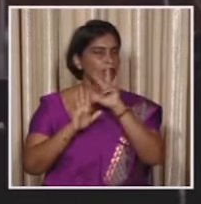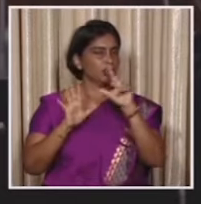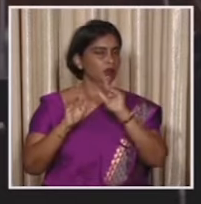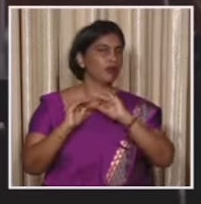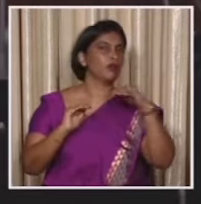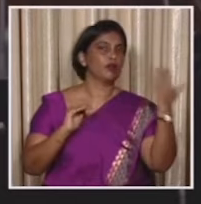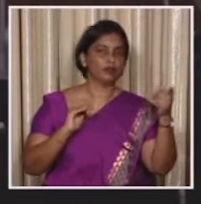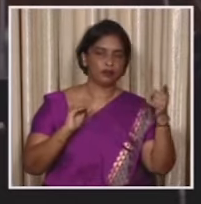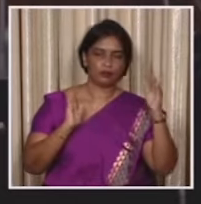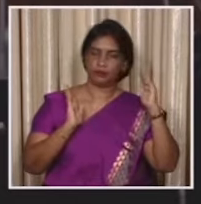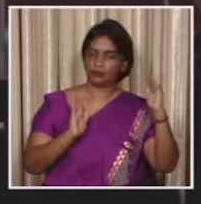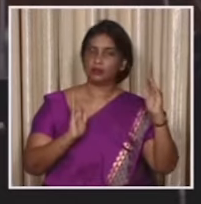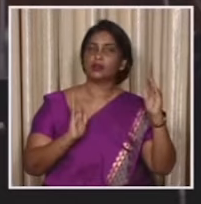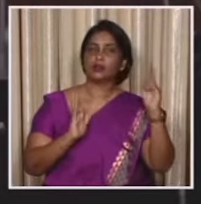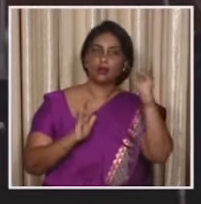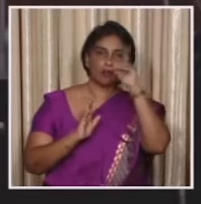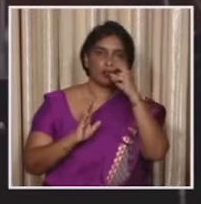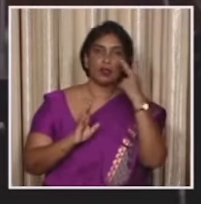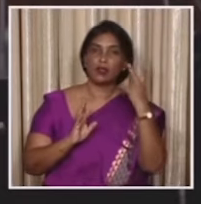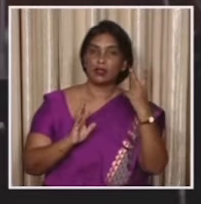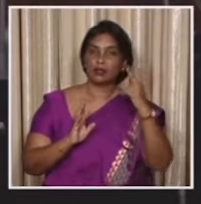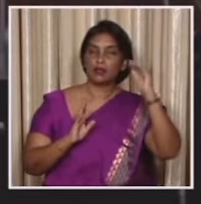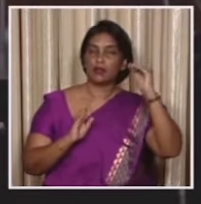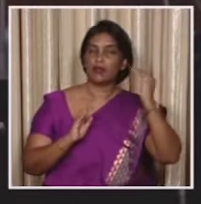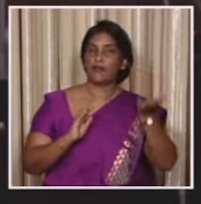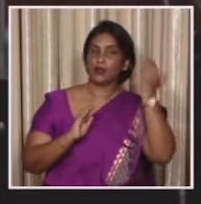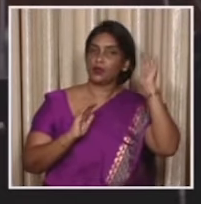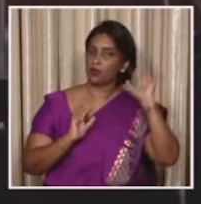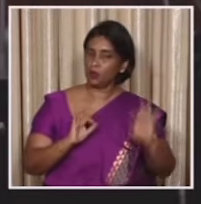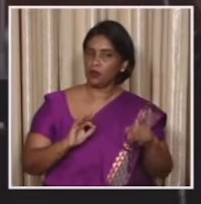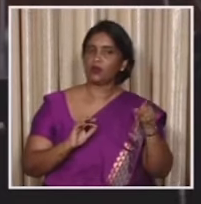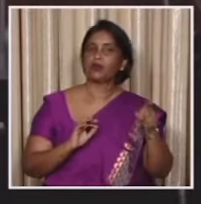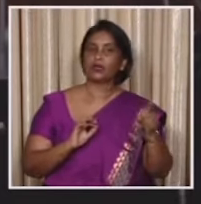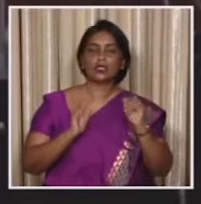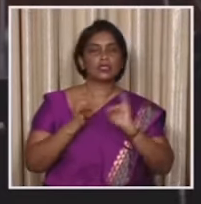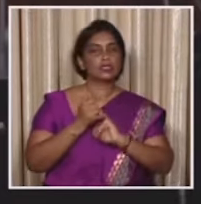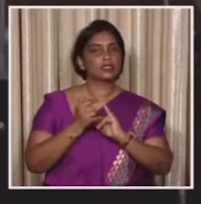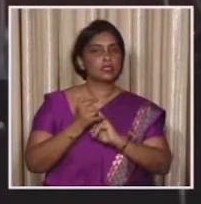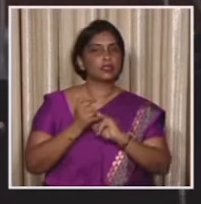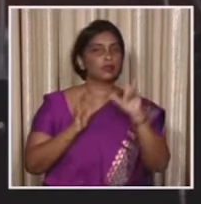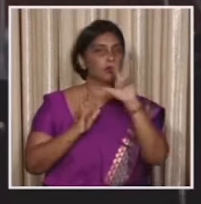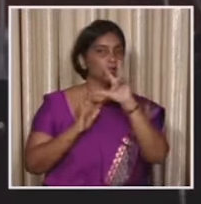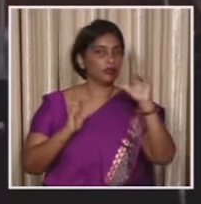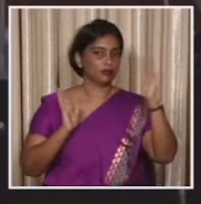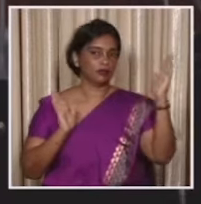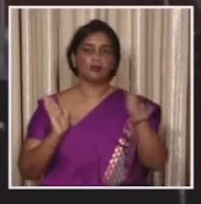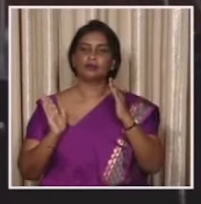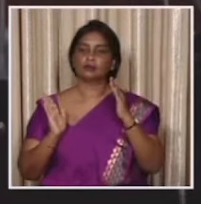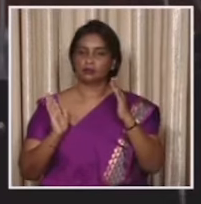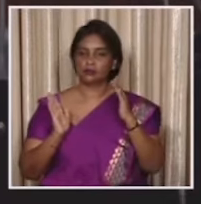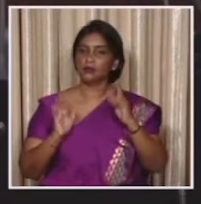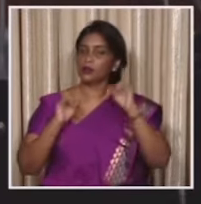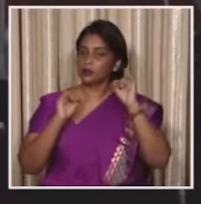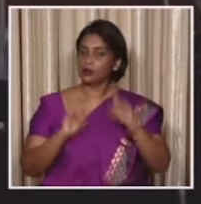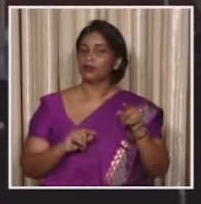පැත්තේ මාස 2 නොවැඩි. එහෙනම් සැප්තැම්බර් 18න් මෙහා පැත්තේ.